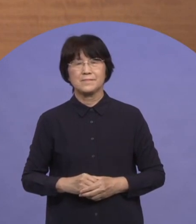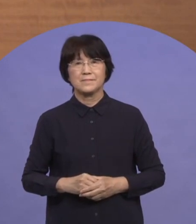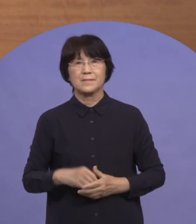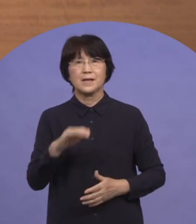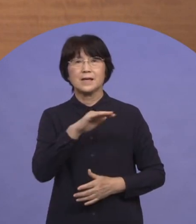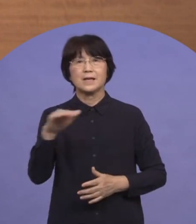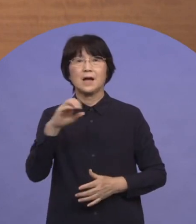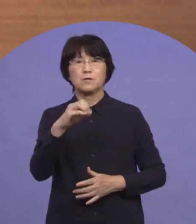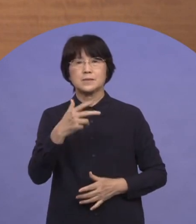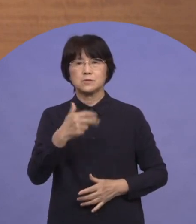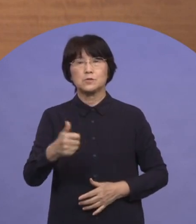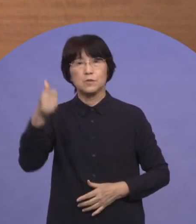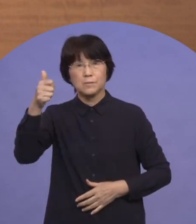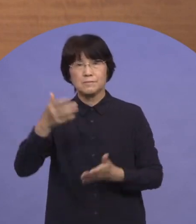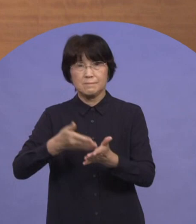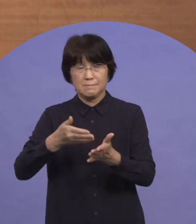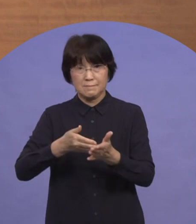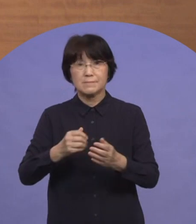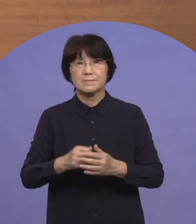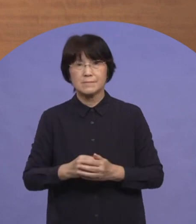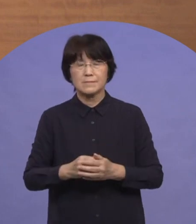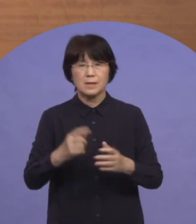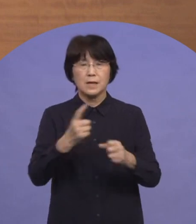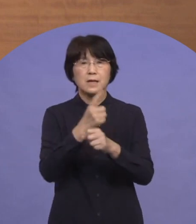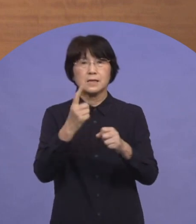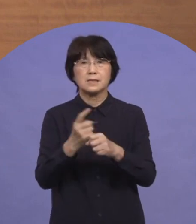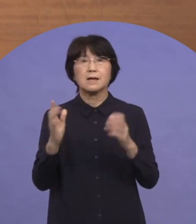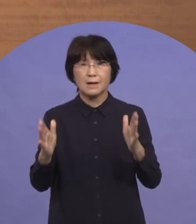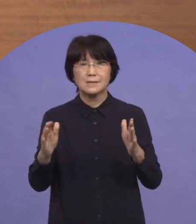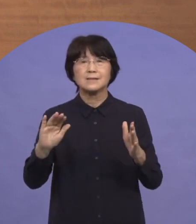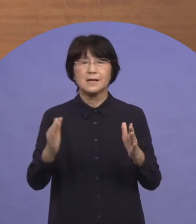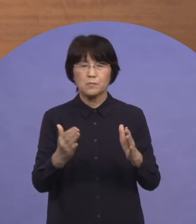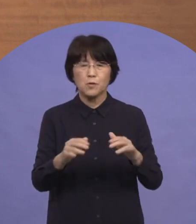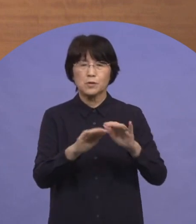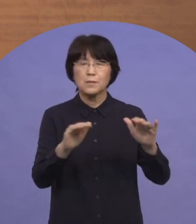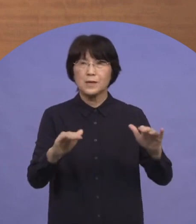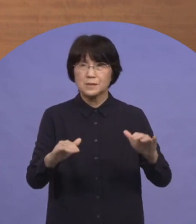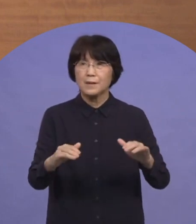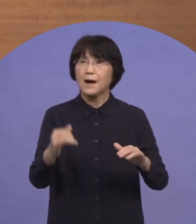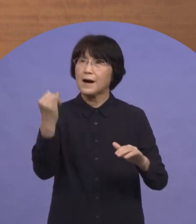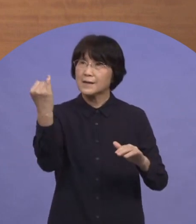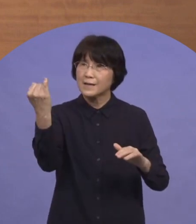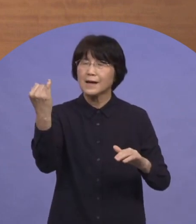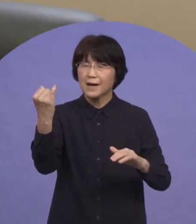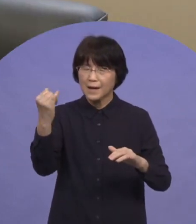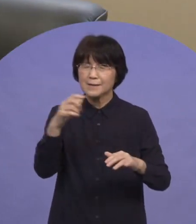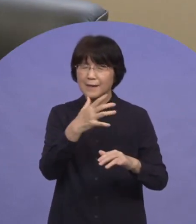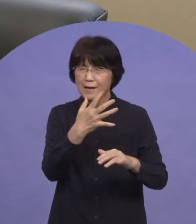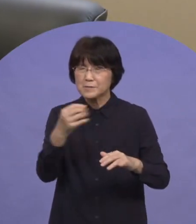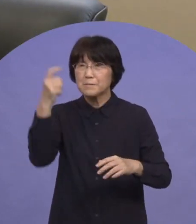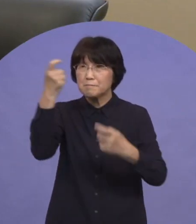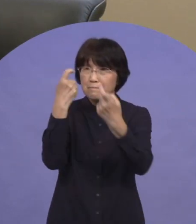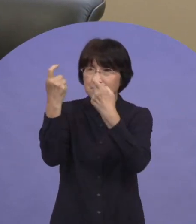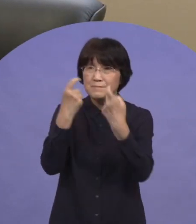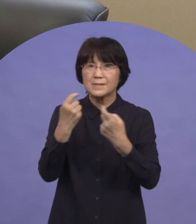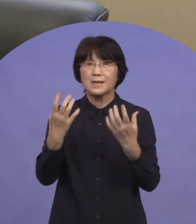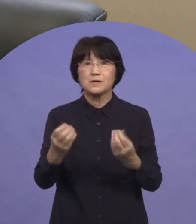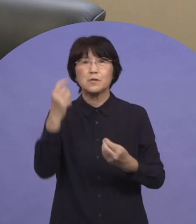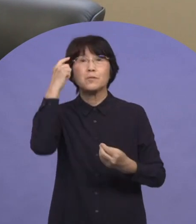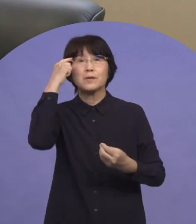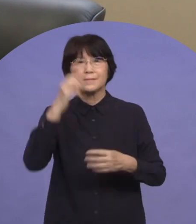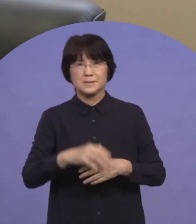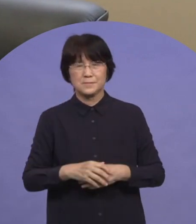平尾市長は、1年間でしたが、子どもたちはあなたからたくさんのことを吸収したと思います。ぜ